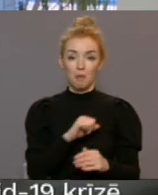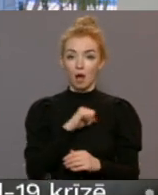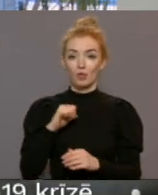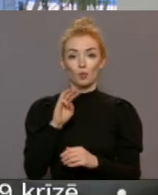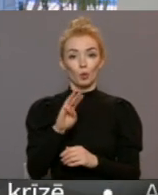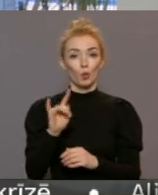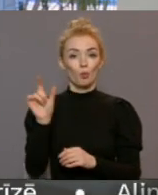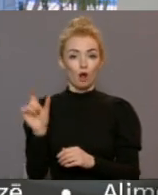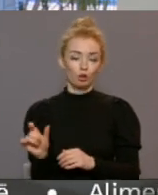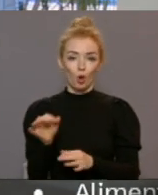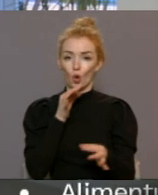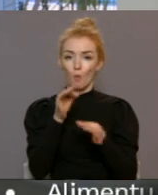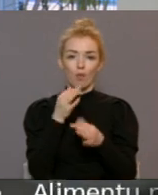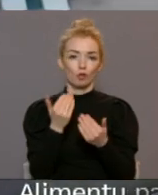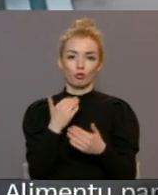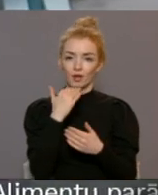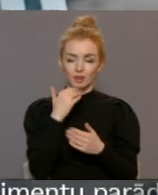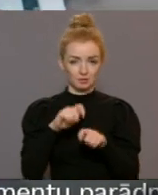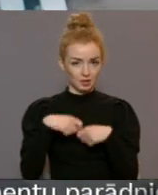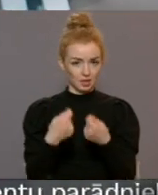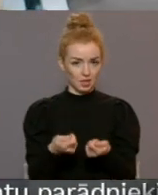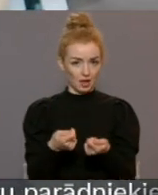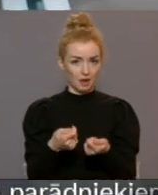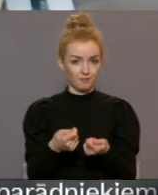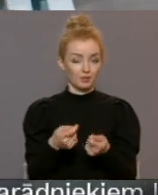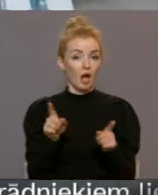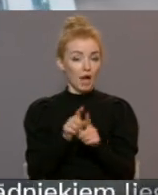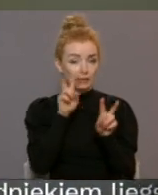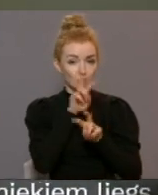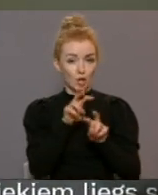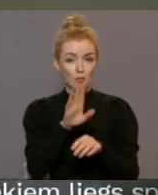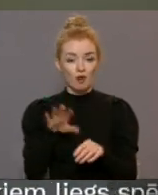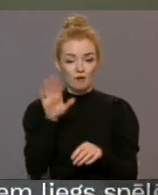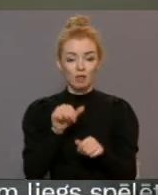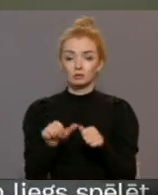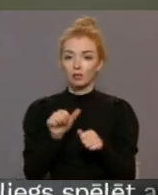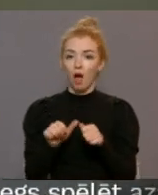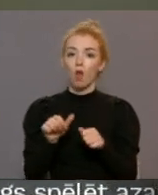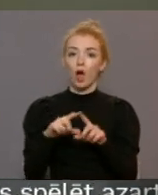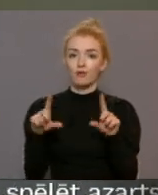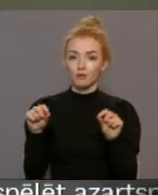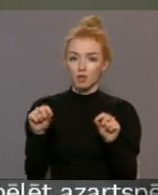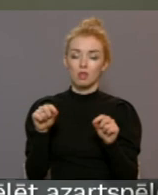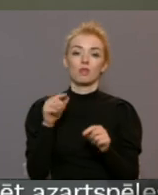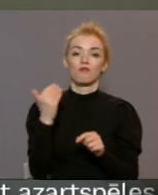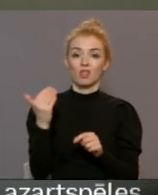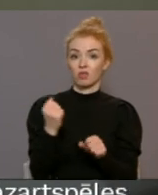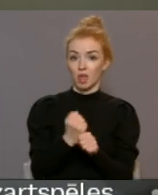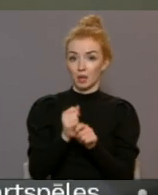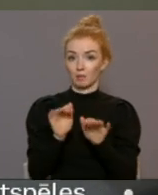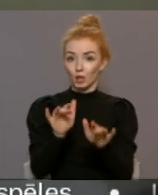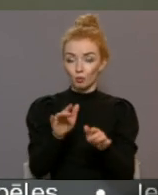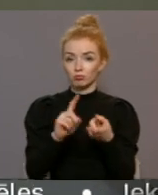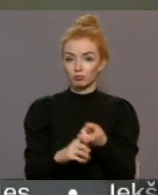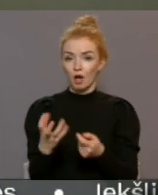Braško no komentāriem šodien atteicās. Disciplināra lieta sākt arī par Zāļu valsts aģentūras direktora Svena Henkuzena darbību